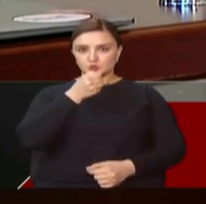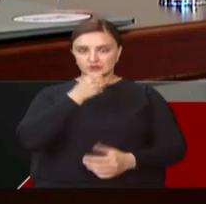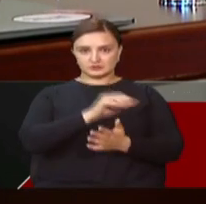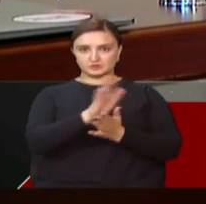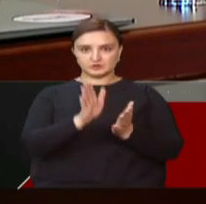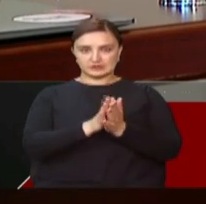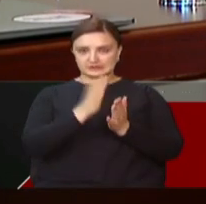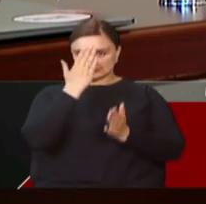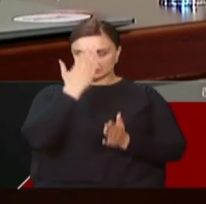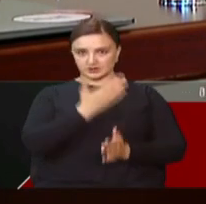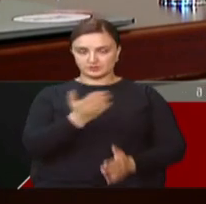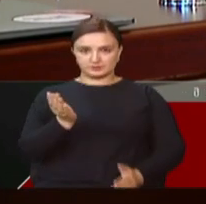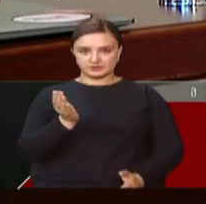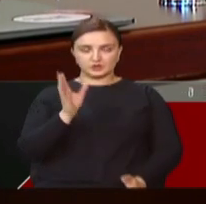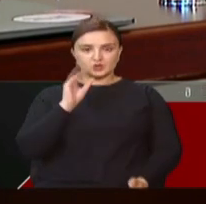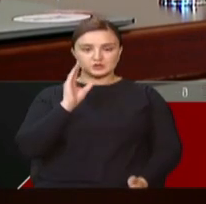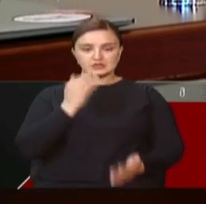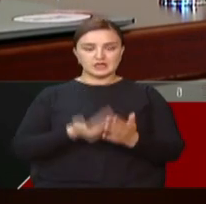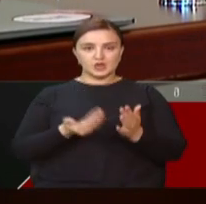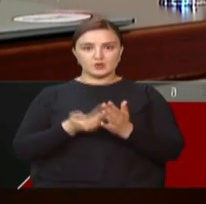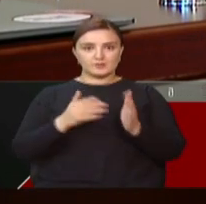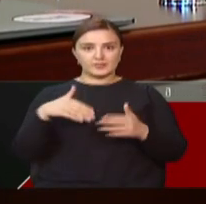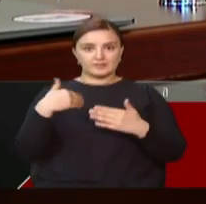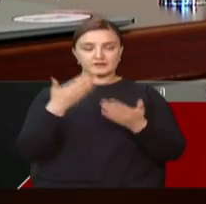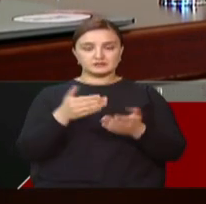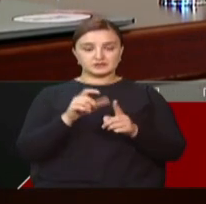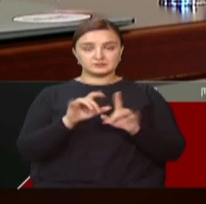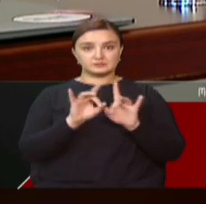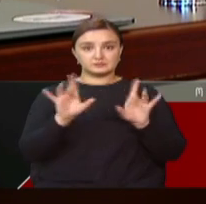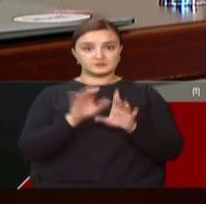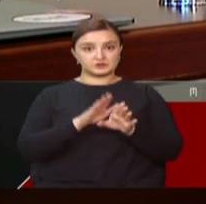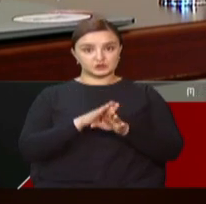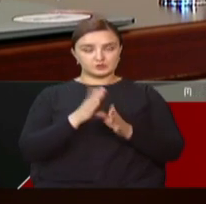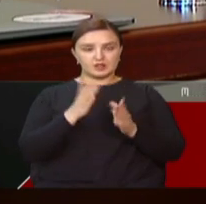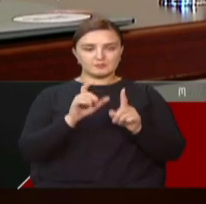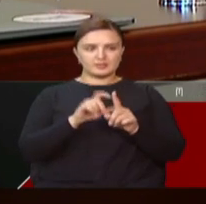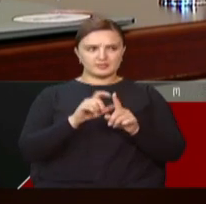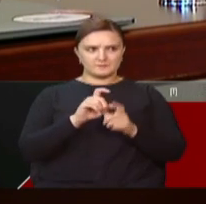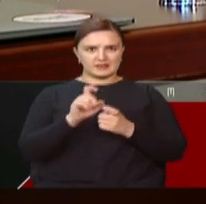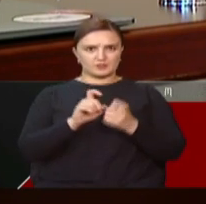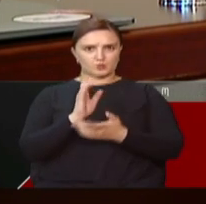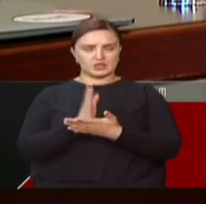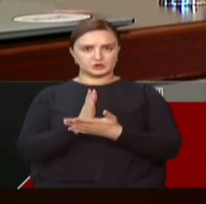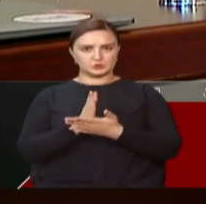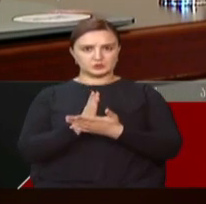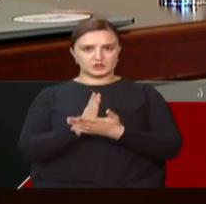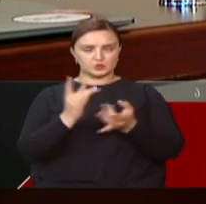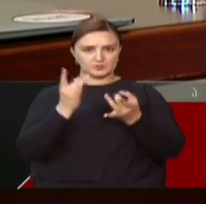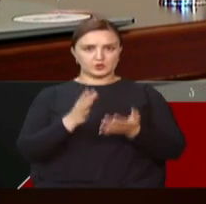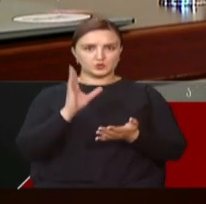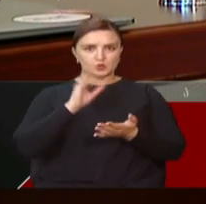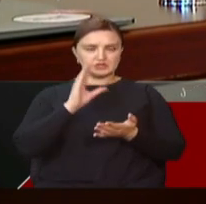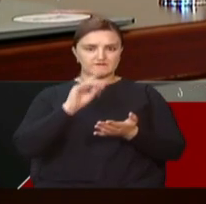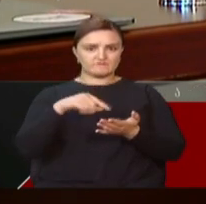ზოგადად საზოგადოებასთან. როდესაც რეკომენდაციების შესრულებაზე ვსაუბრობთ, ალბათ მანიპულაციური არის, როცა ვამბობთ